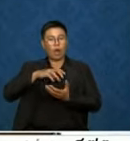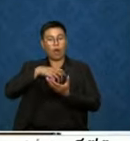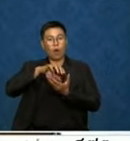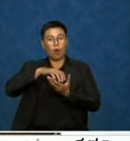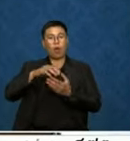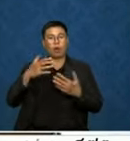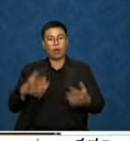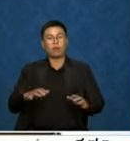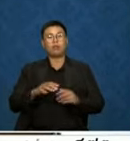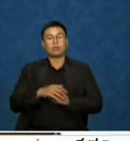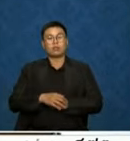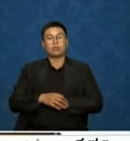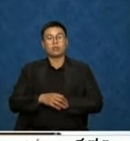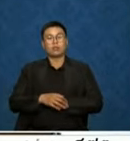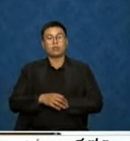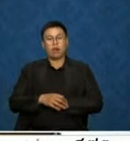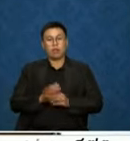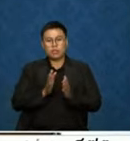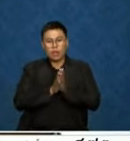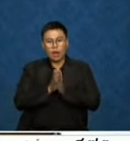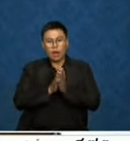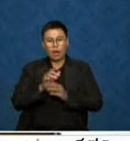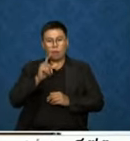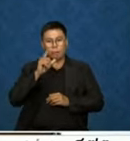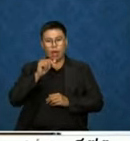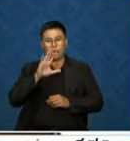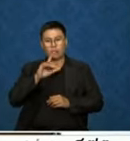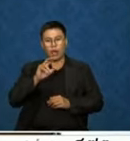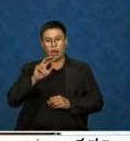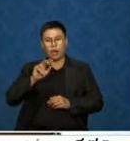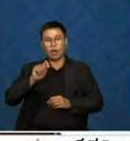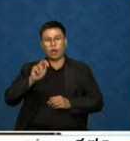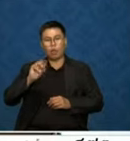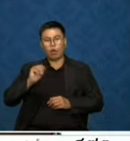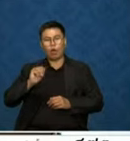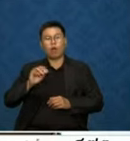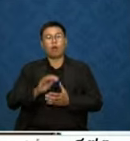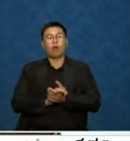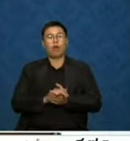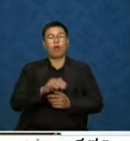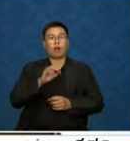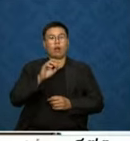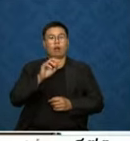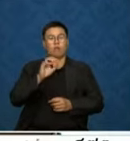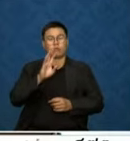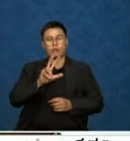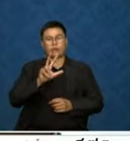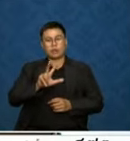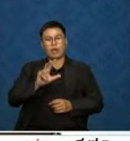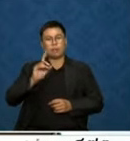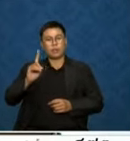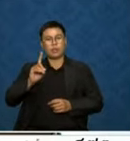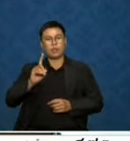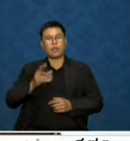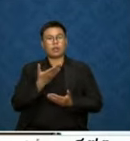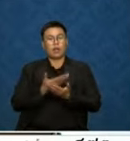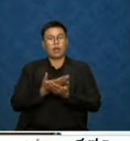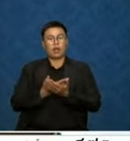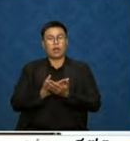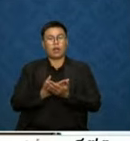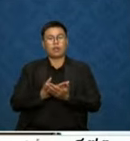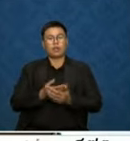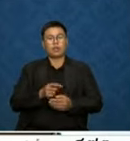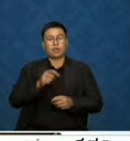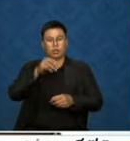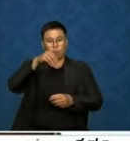นะครับว่าแชร์แม่ชะม้อยหรือว่าแชร์ทองแชร์ Forex นะครับแม้กระทั่งแชร์การลงทุนปลูกกัญชา